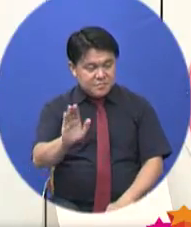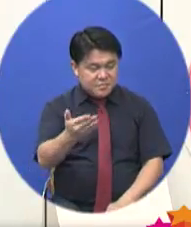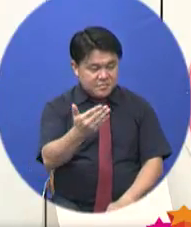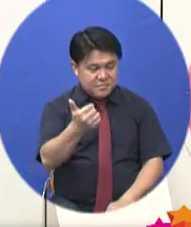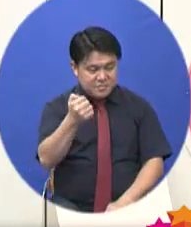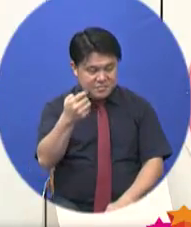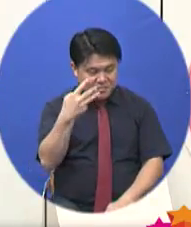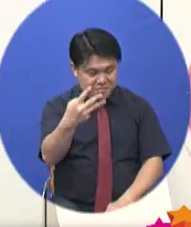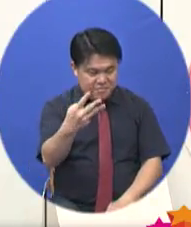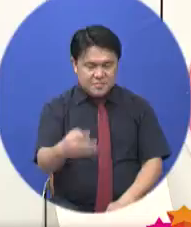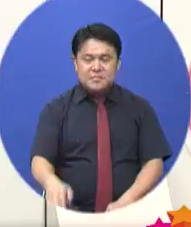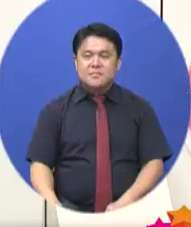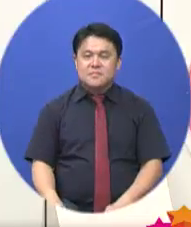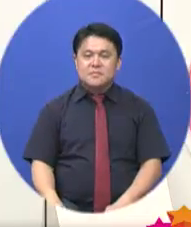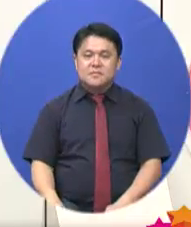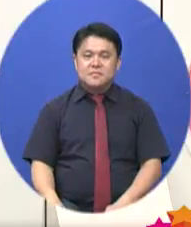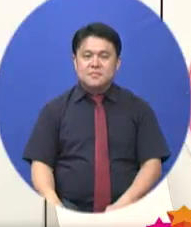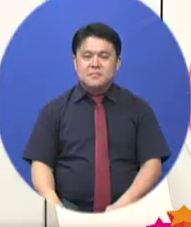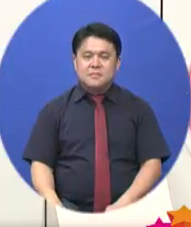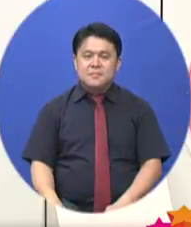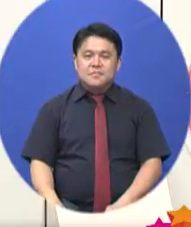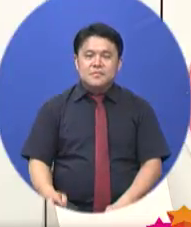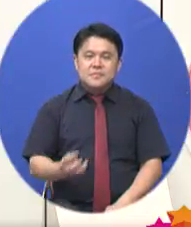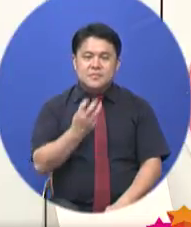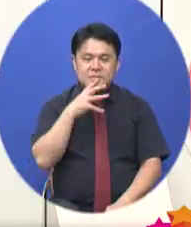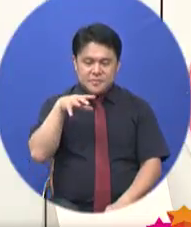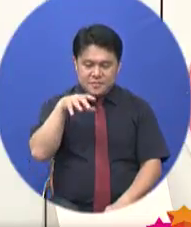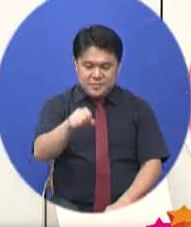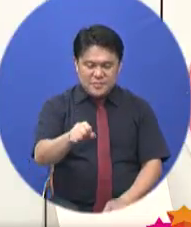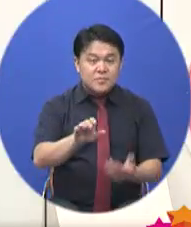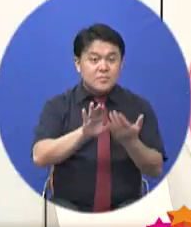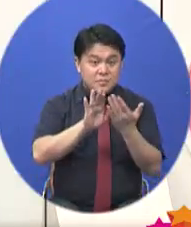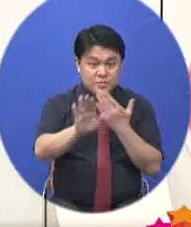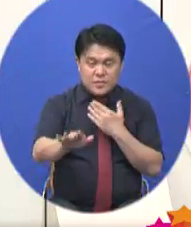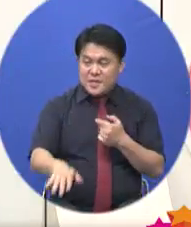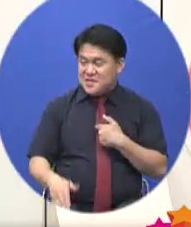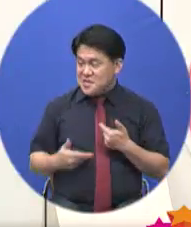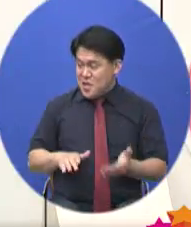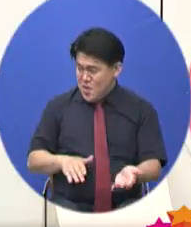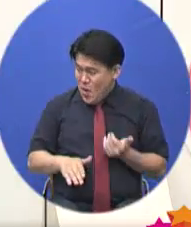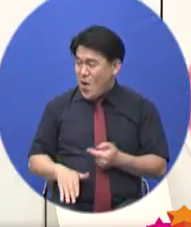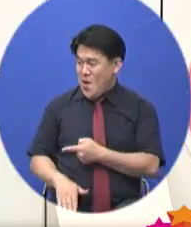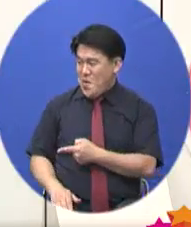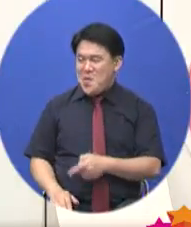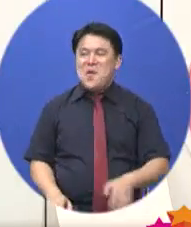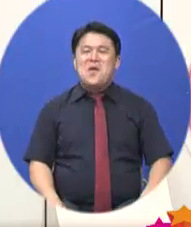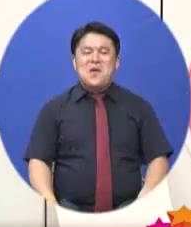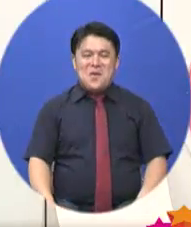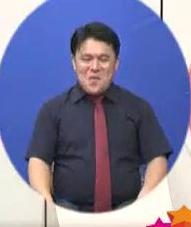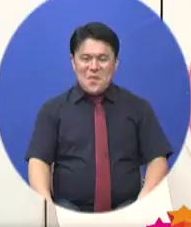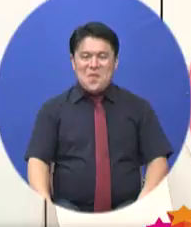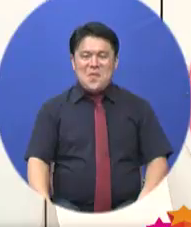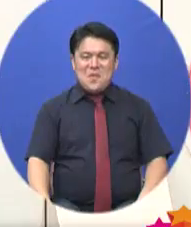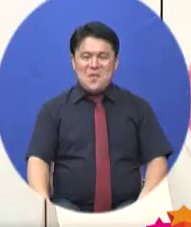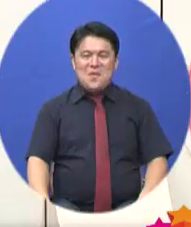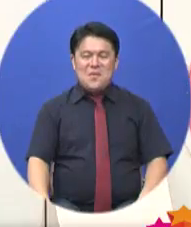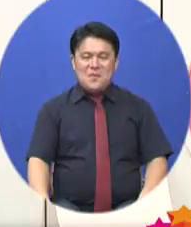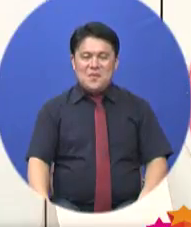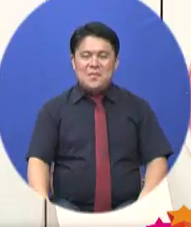아, 그러니까 제가 수복 직후죠. 태어나기 전에 하셨네요. 그렇죠. 네.